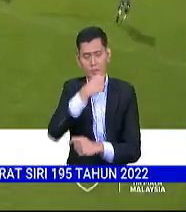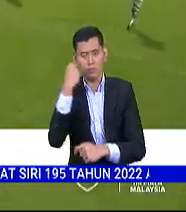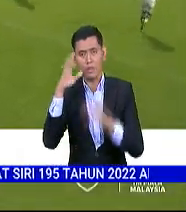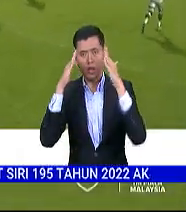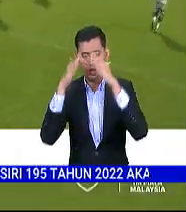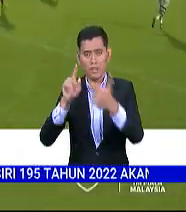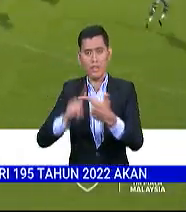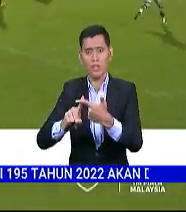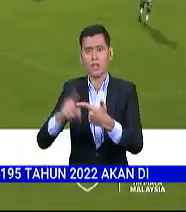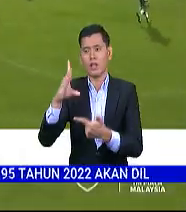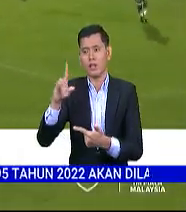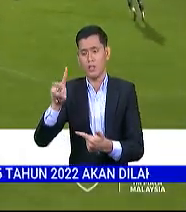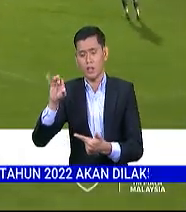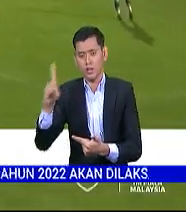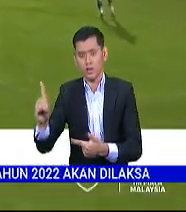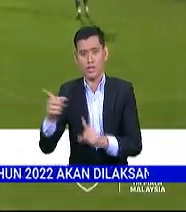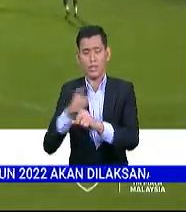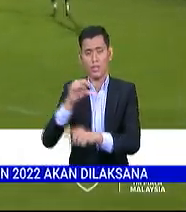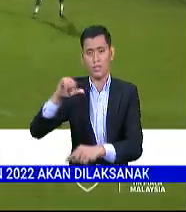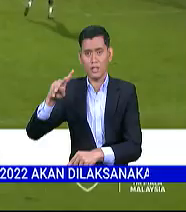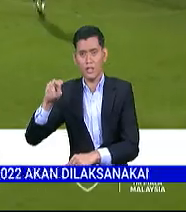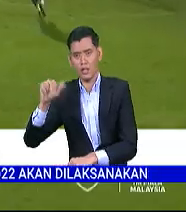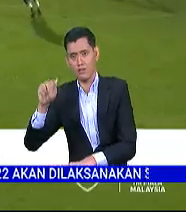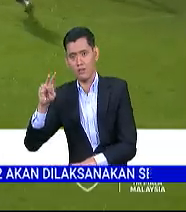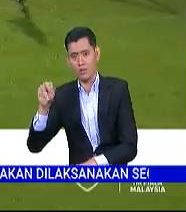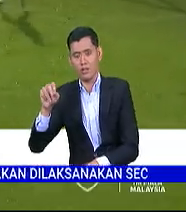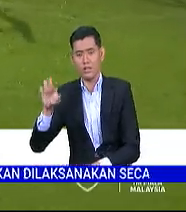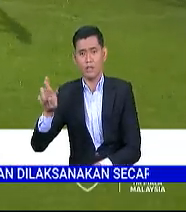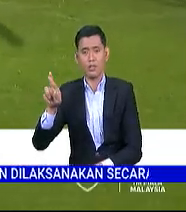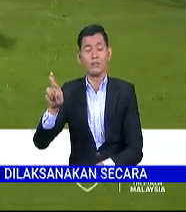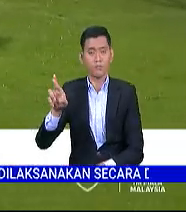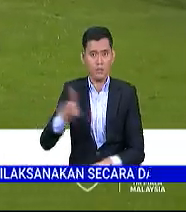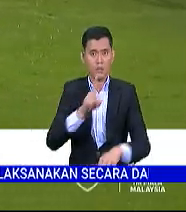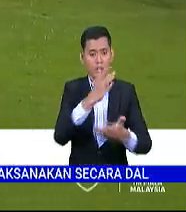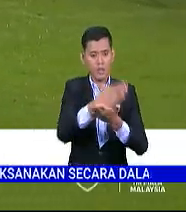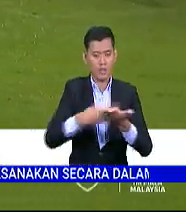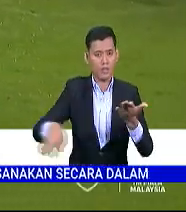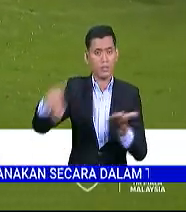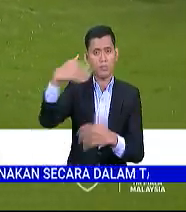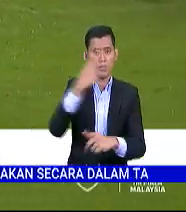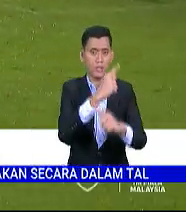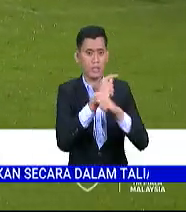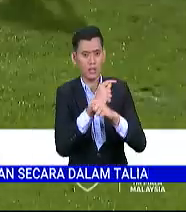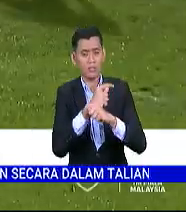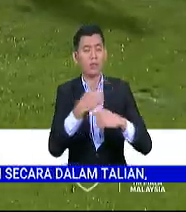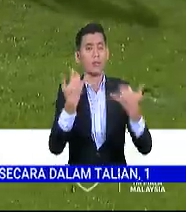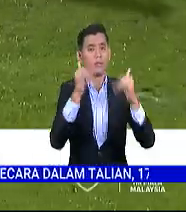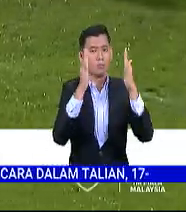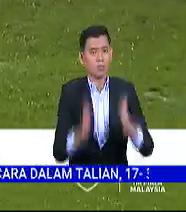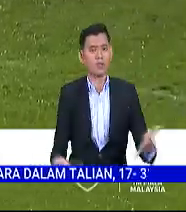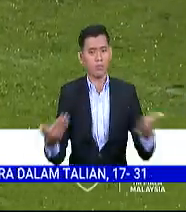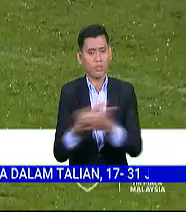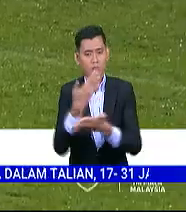Harold Golan dan David Mawuto dari Ghana. Di bahagian pertahanan, beberapa pemain berpengalaman baru disenarai